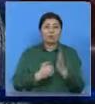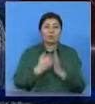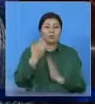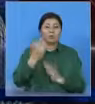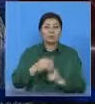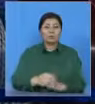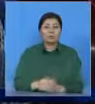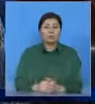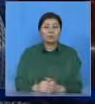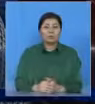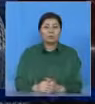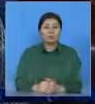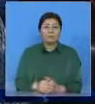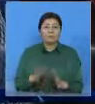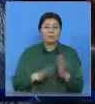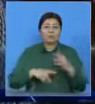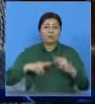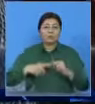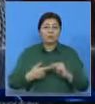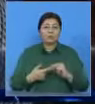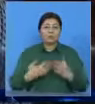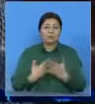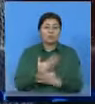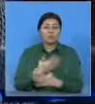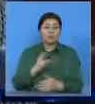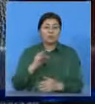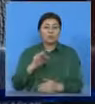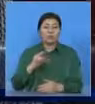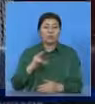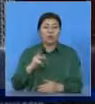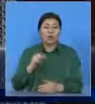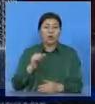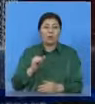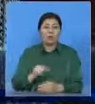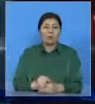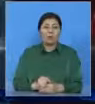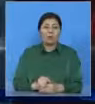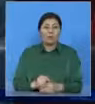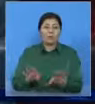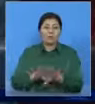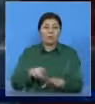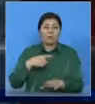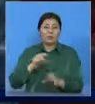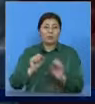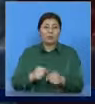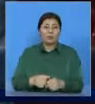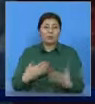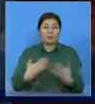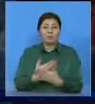Соңғы заманауи үлгідегі ноу-хау деуге болады бұны өнер тілінде айтқанда. Қайта-қайта көргім